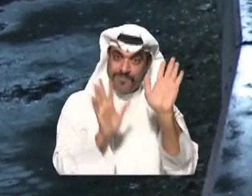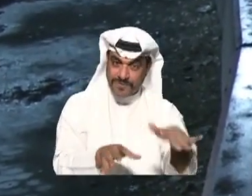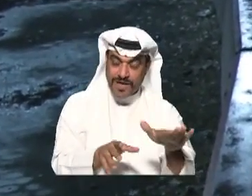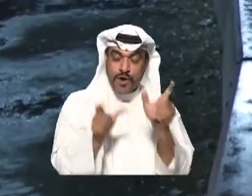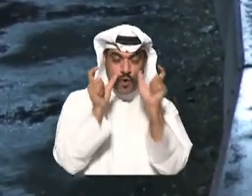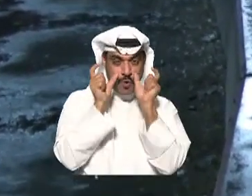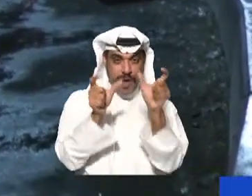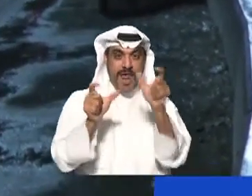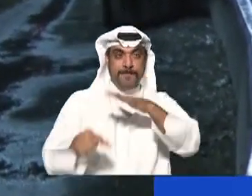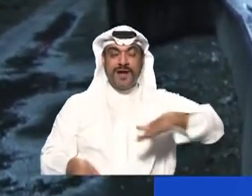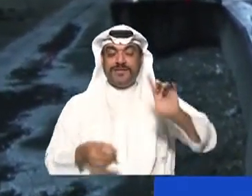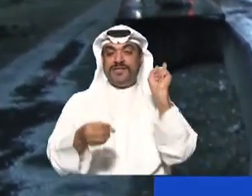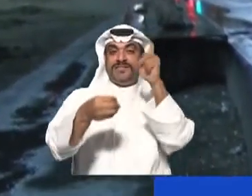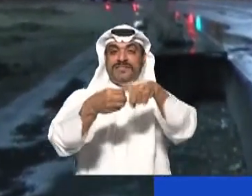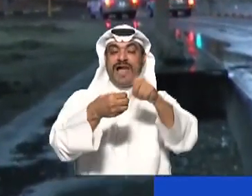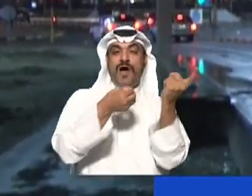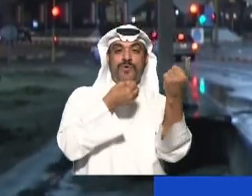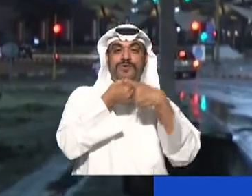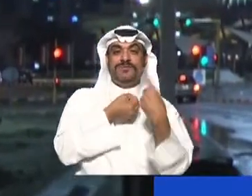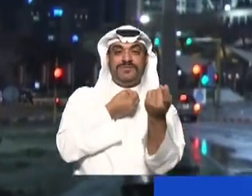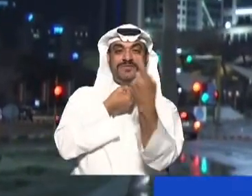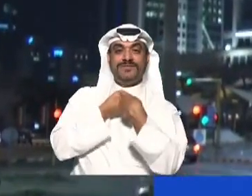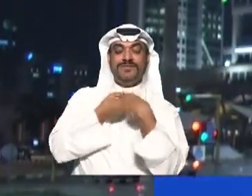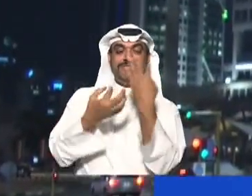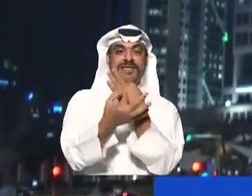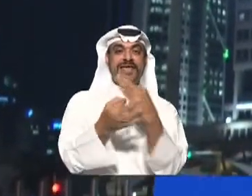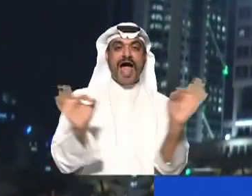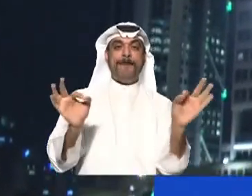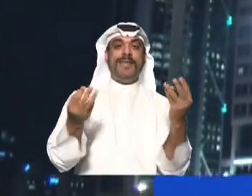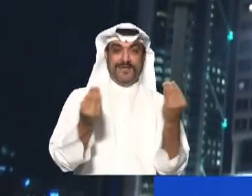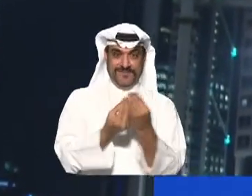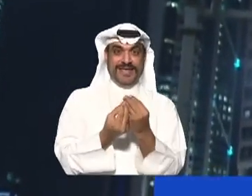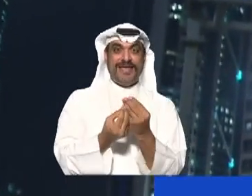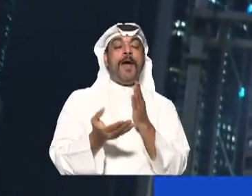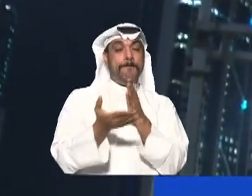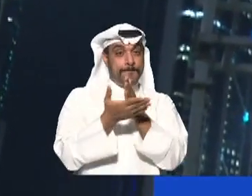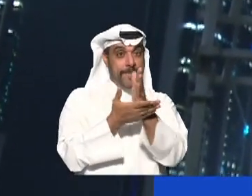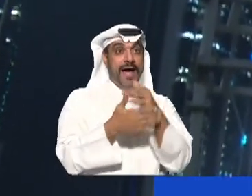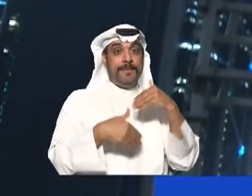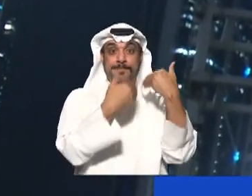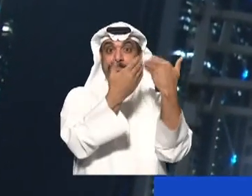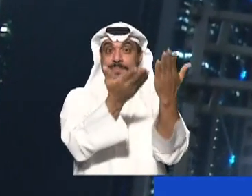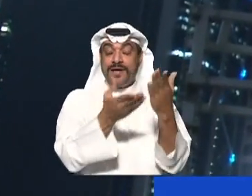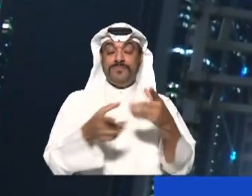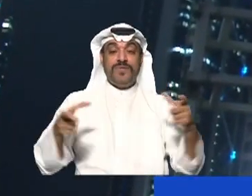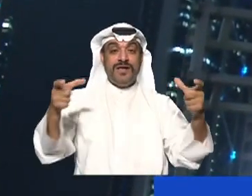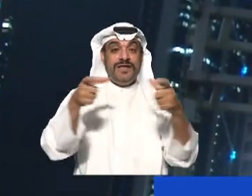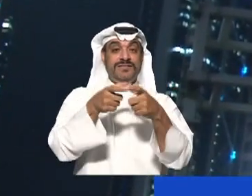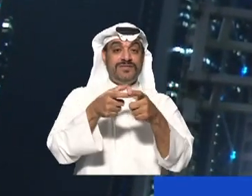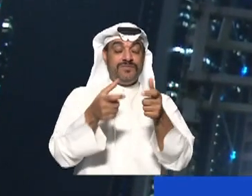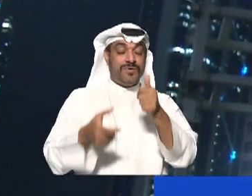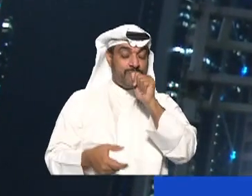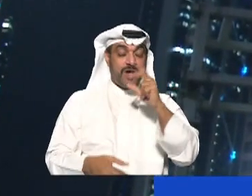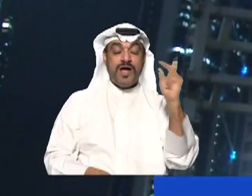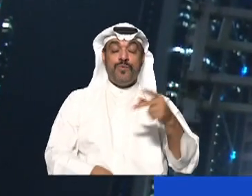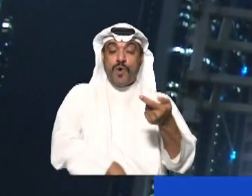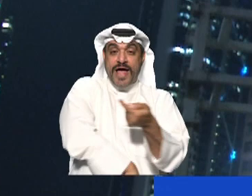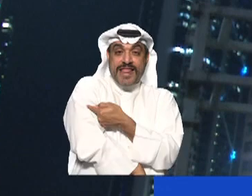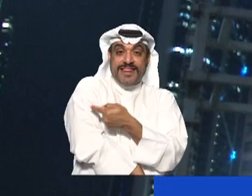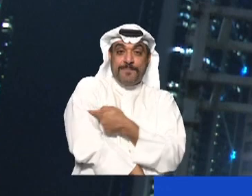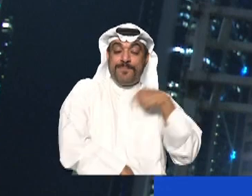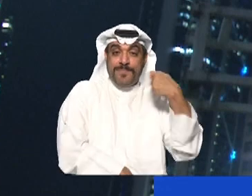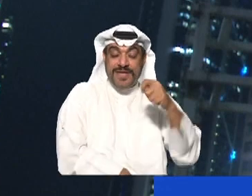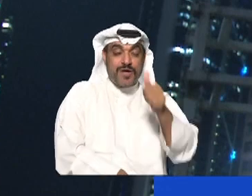العام للتنسيق ما بينهم، أيضا تنسيق أيضا مع الجهات الخارجية اللي هي الإدارة العامة للطوارئ الطبية والإدارة العامة